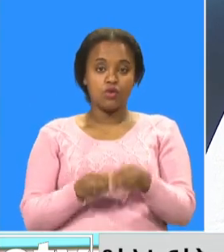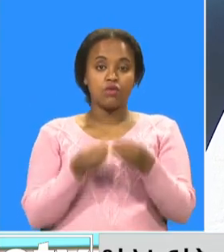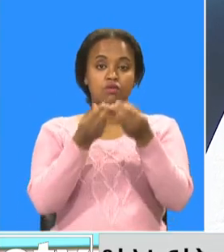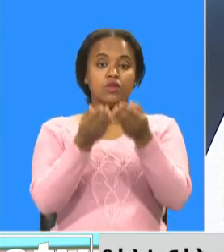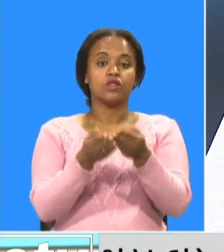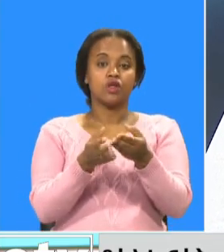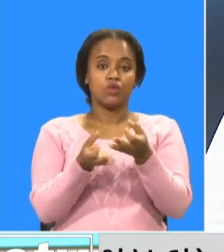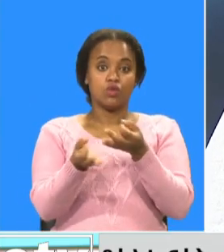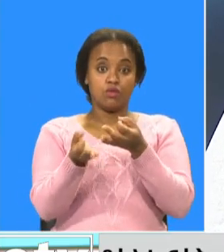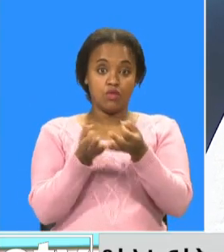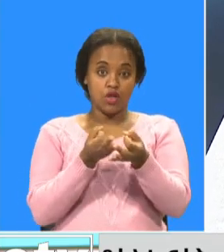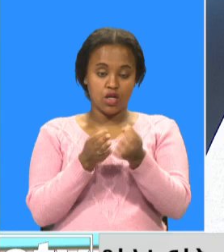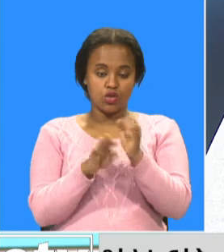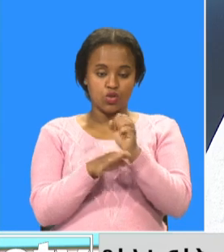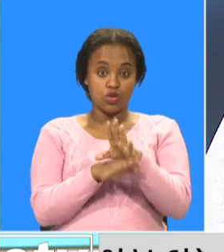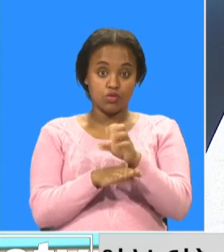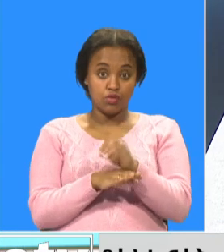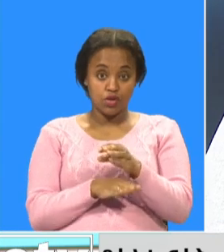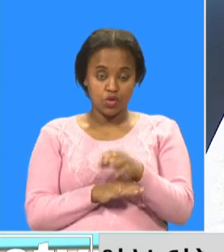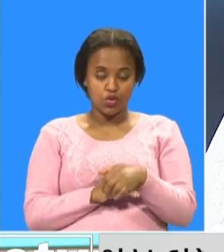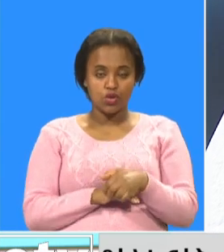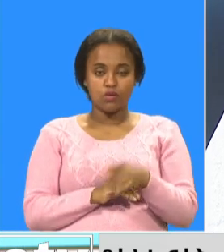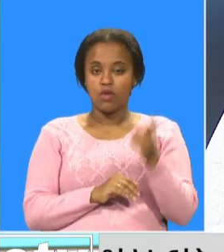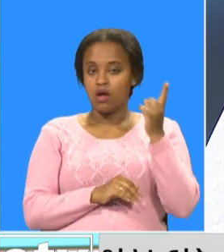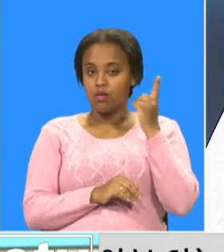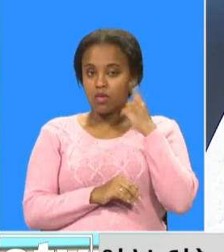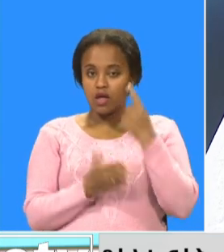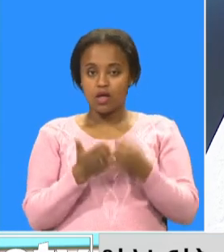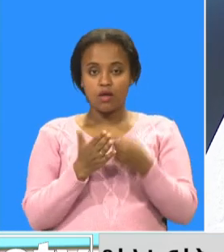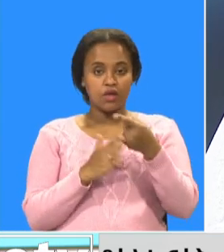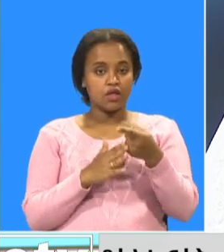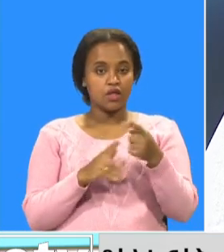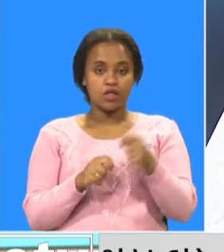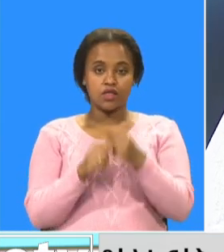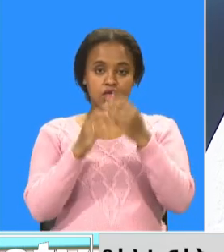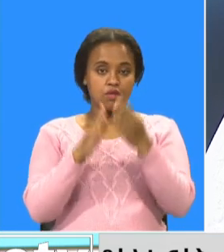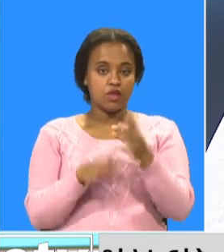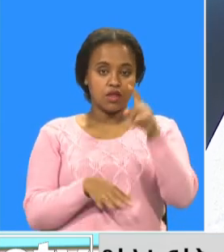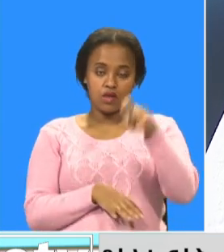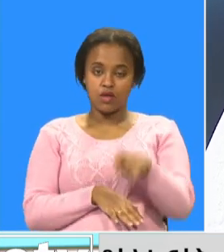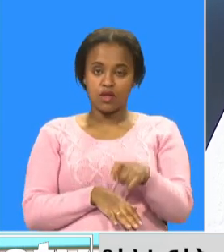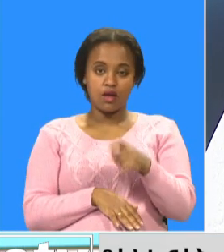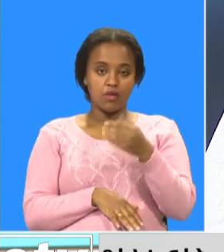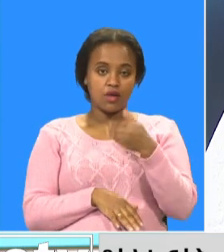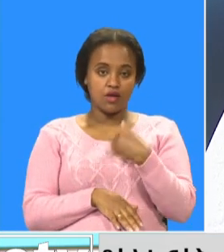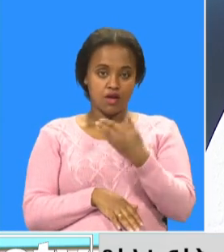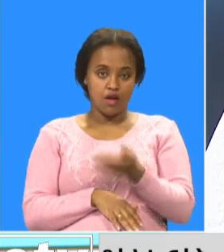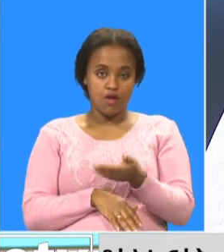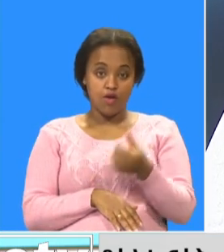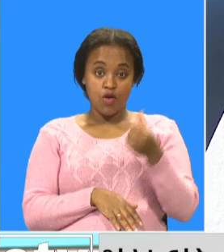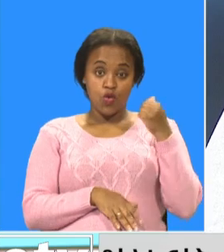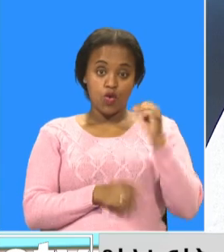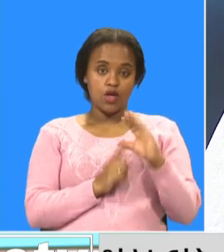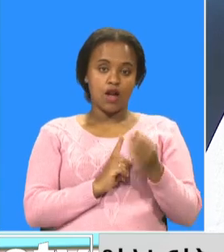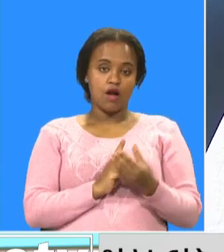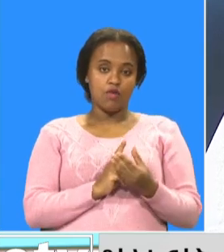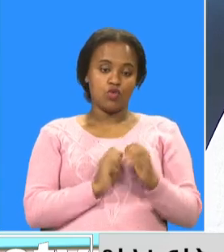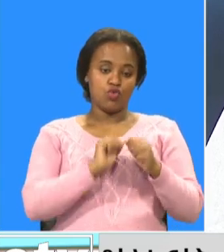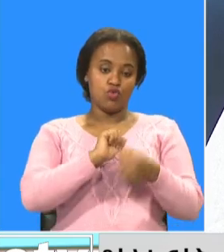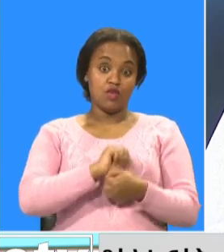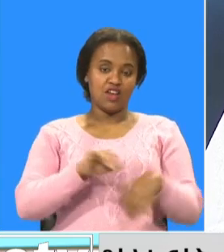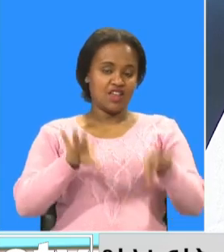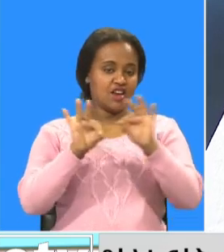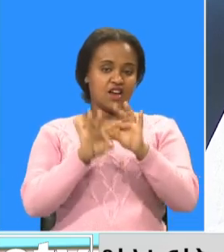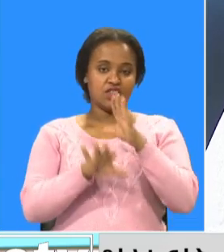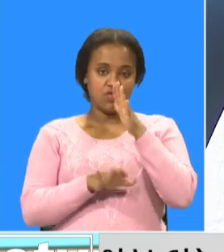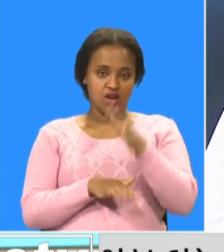የሚሰጡትን መግለጫዎችንም ምክሮችንም ማዳመጥ እነዛን መተግበር ተገቢነት አለ። ወደ ሌላ መልኩ መቀየር